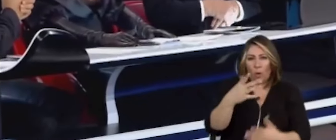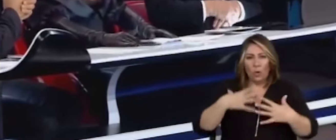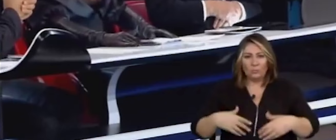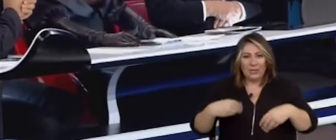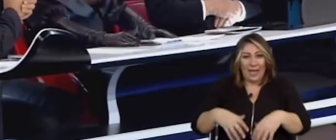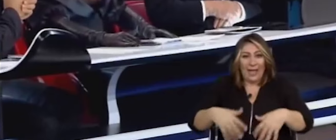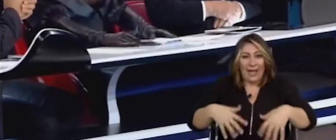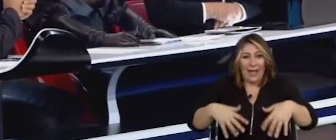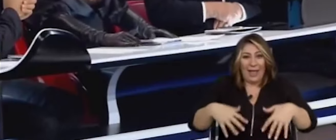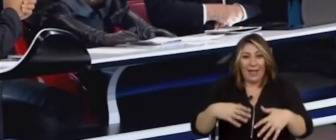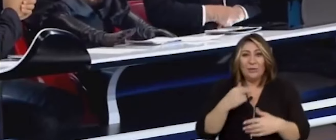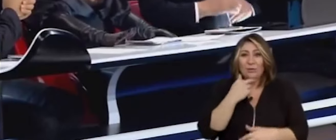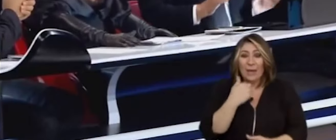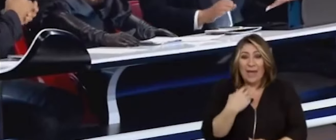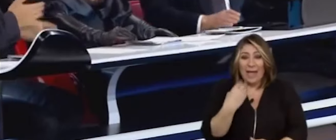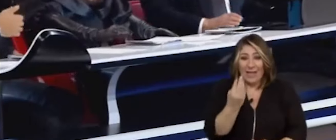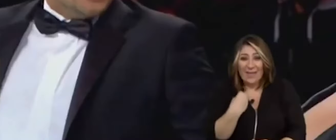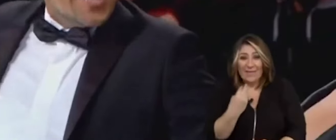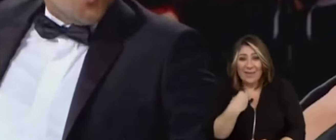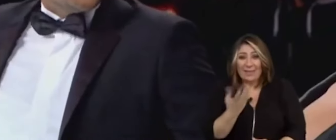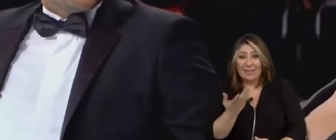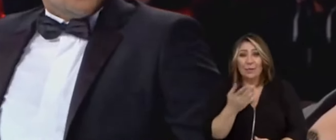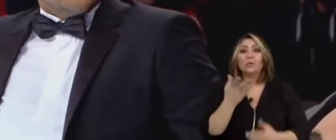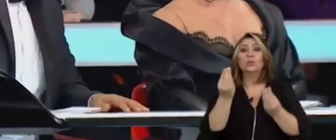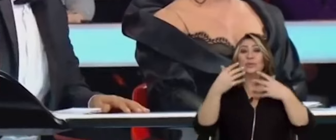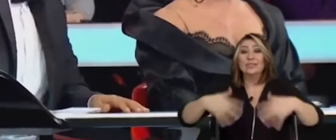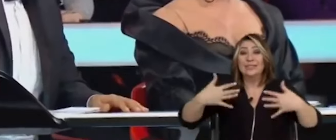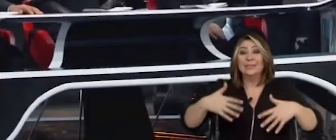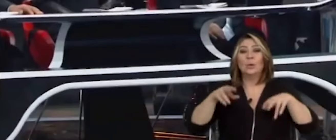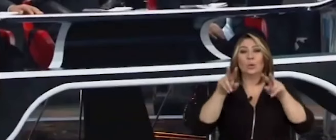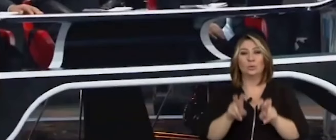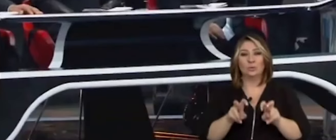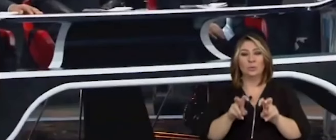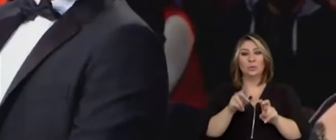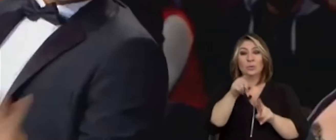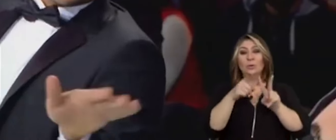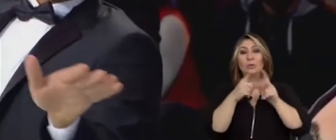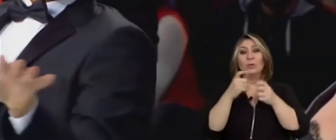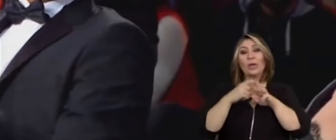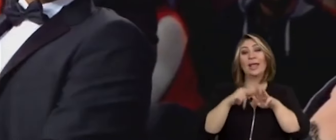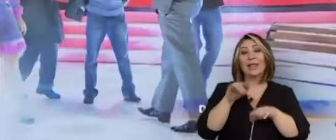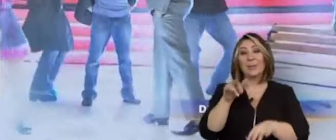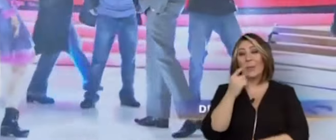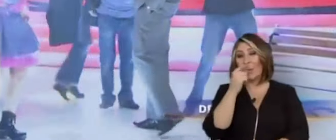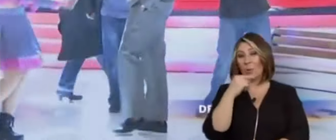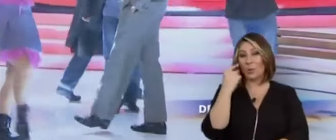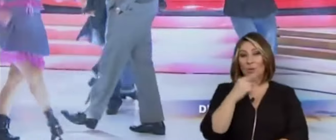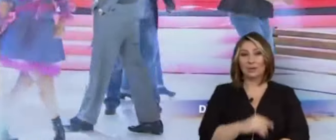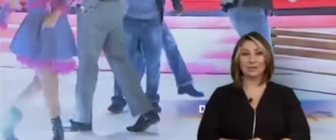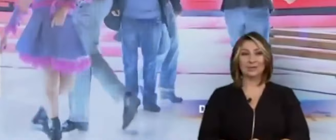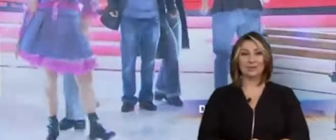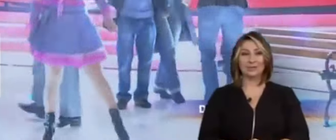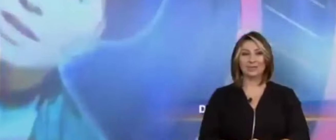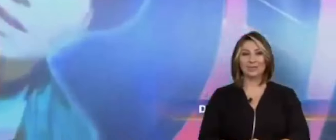önümüzde sallanıyordun numara alasın diye. Çok sallanınca oturttular. Nüket gibi yap ağzını. Beceri.